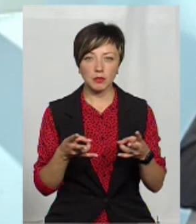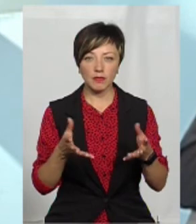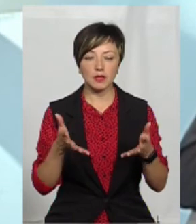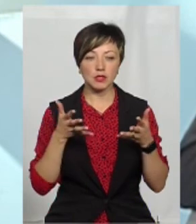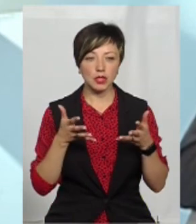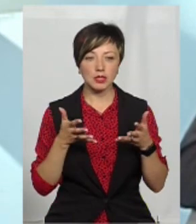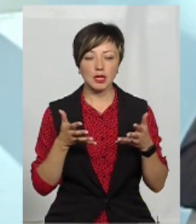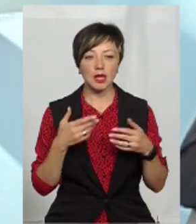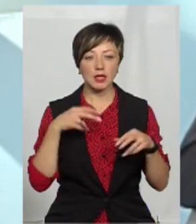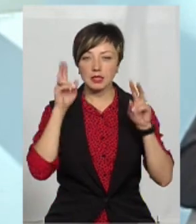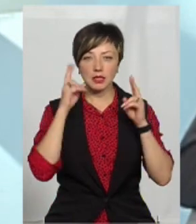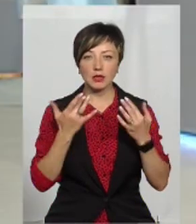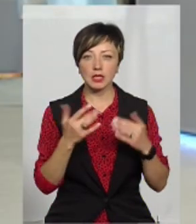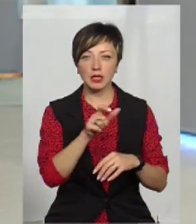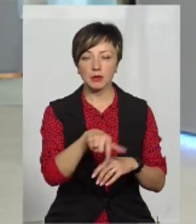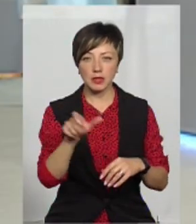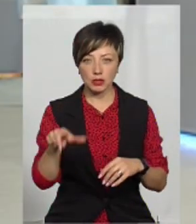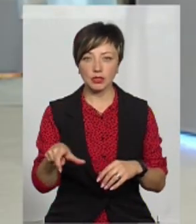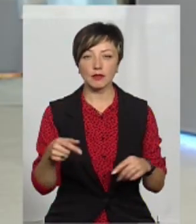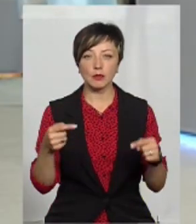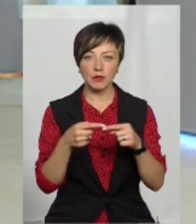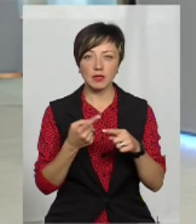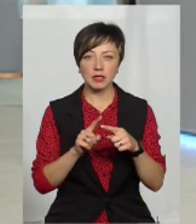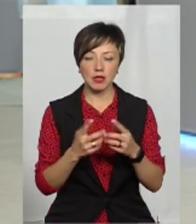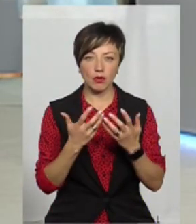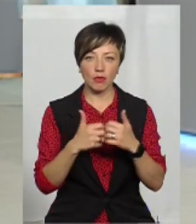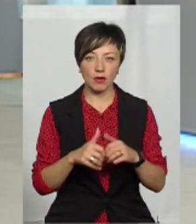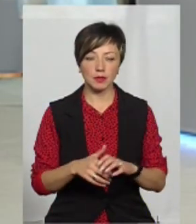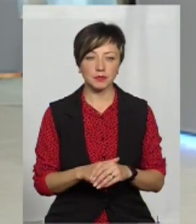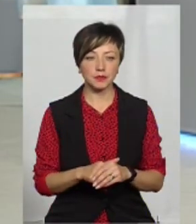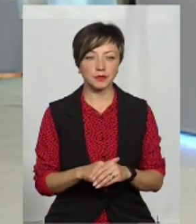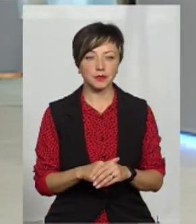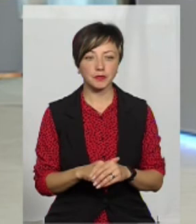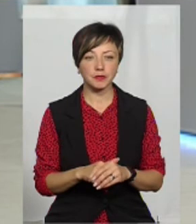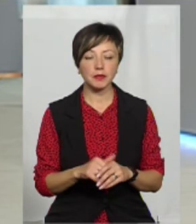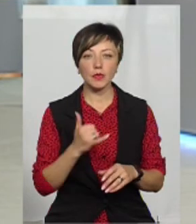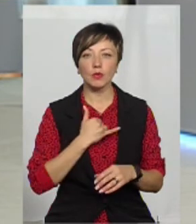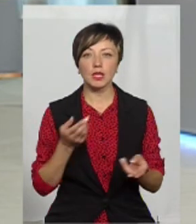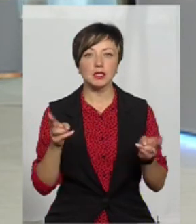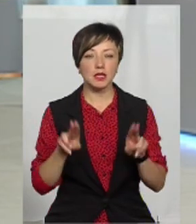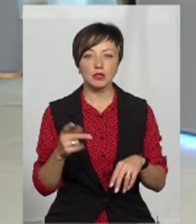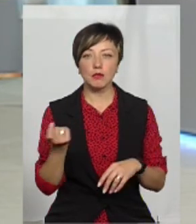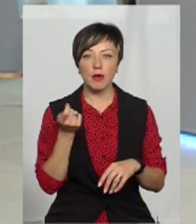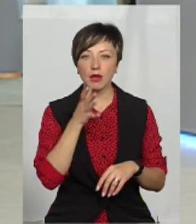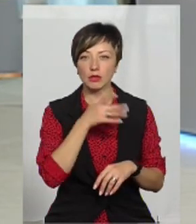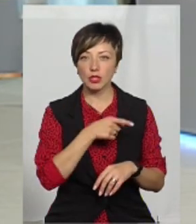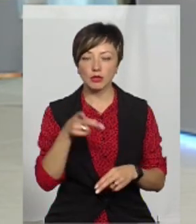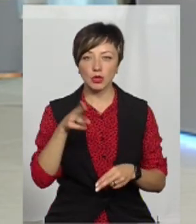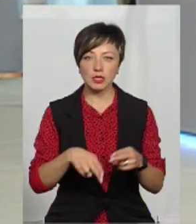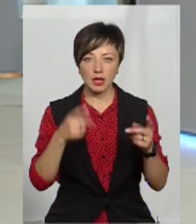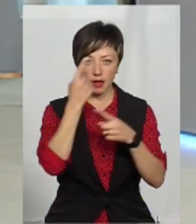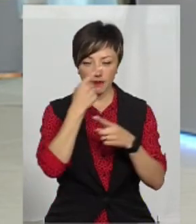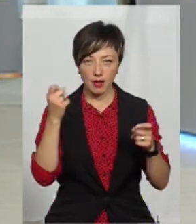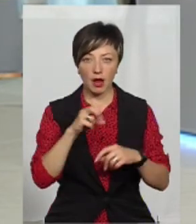визначатися. Я не знаю, скільки там мешканців, відповідно, це треба все рахувати. В нас залишилося зовсім мало часу до кінця